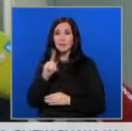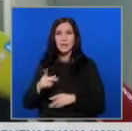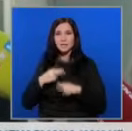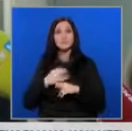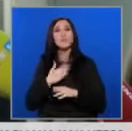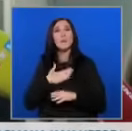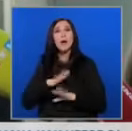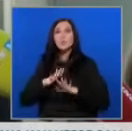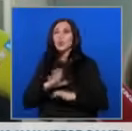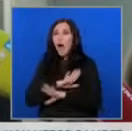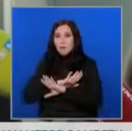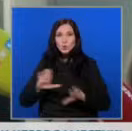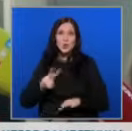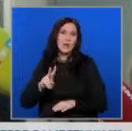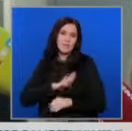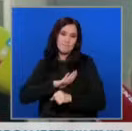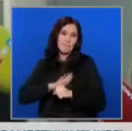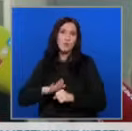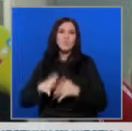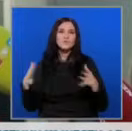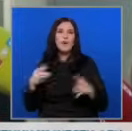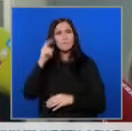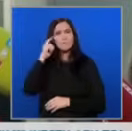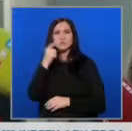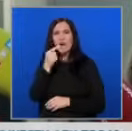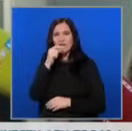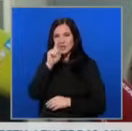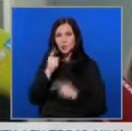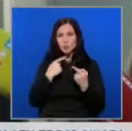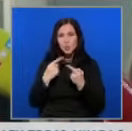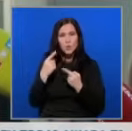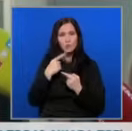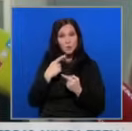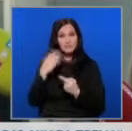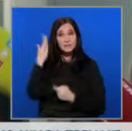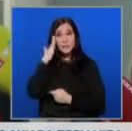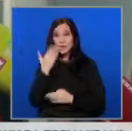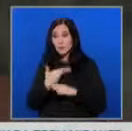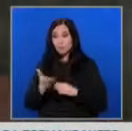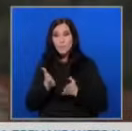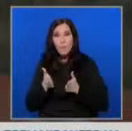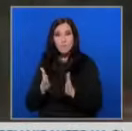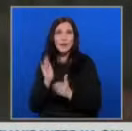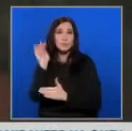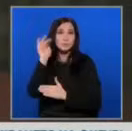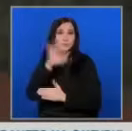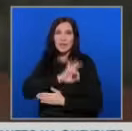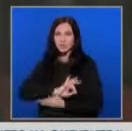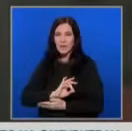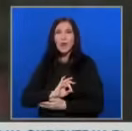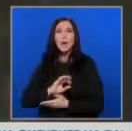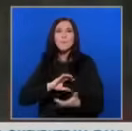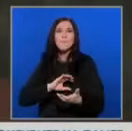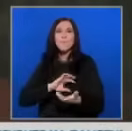абсолютно или абсолютно мнозинство. Мисля, че това е важно условие страната да продължи по пътя на просперитета и успеха. Политическият партньор